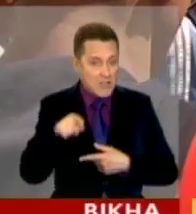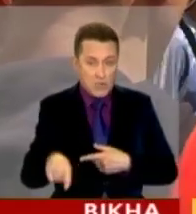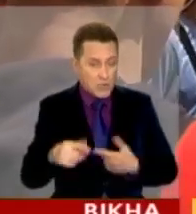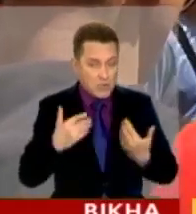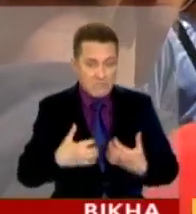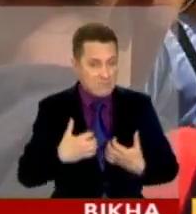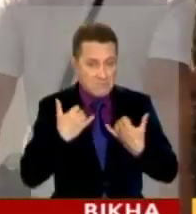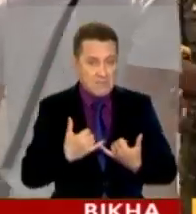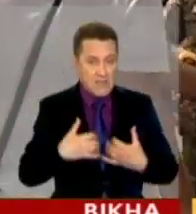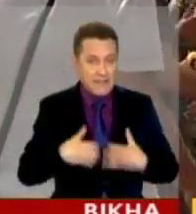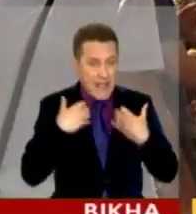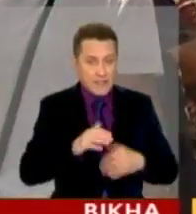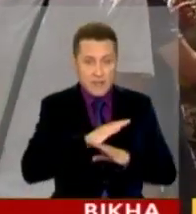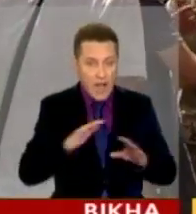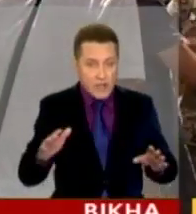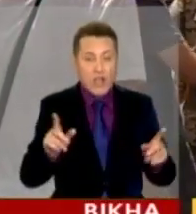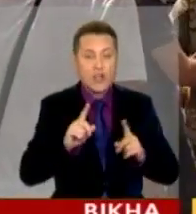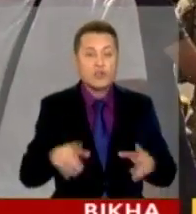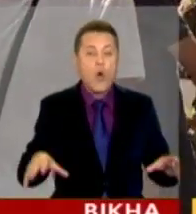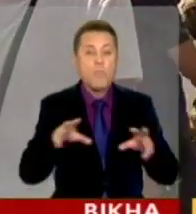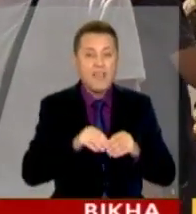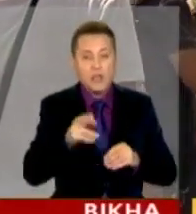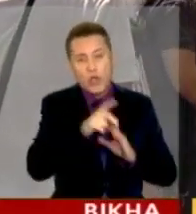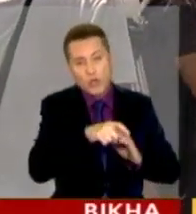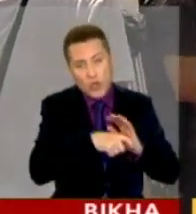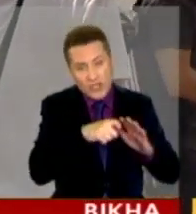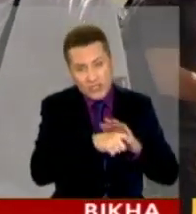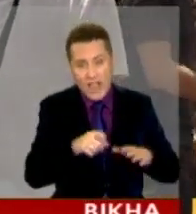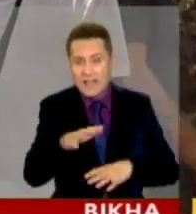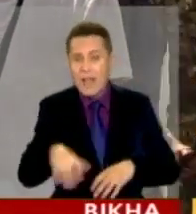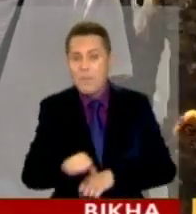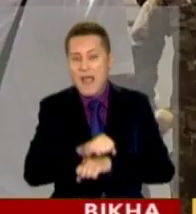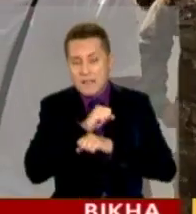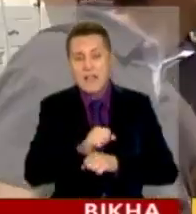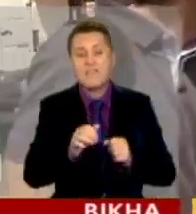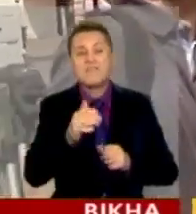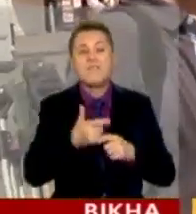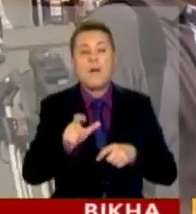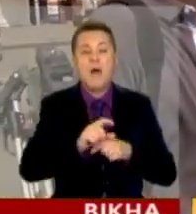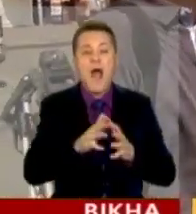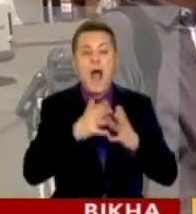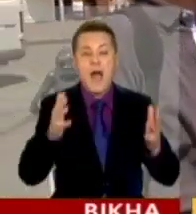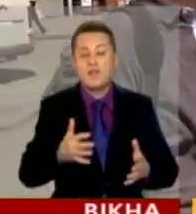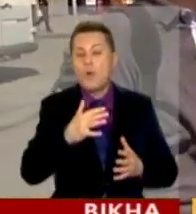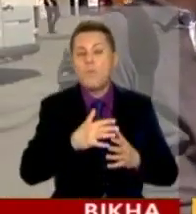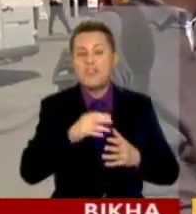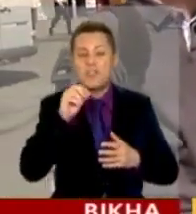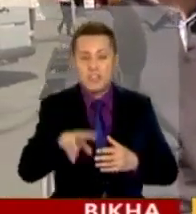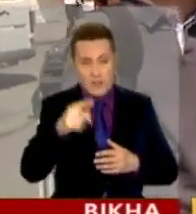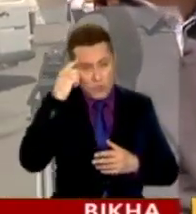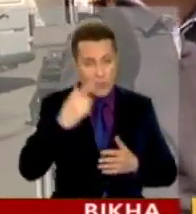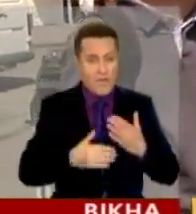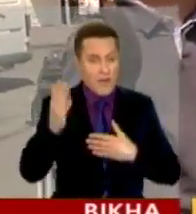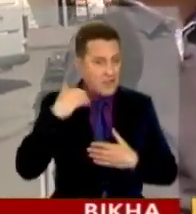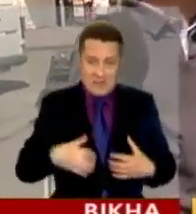страшно, а того, що об'єднує донечан і майданівців, набагато більше, ніж він гадав раніше. Тобі страшно знаходитися?